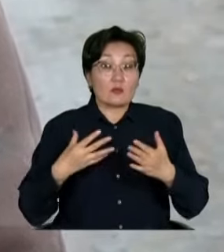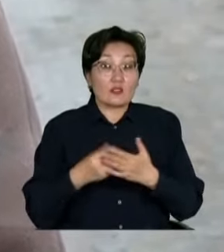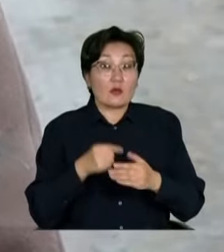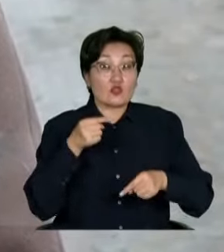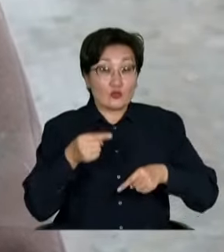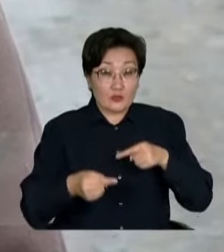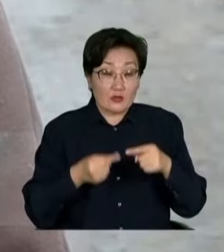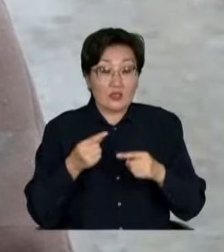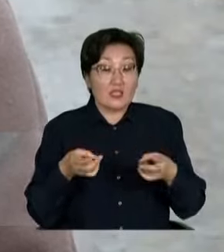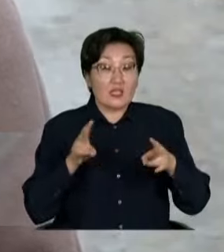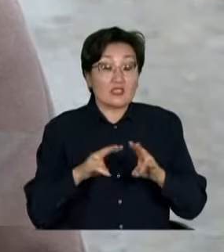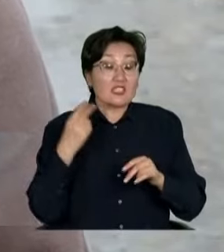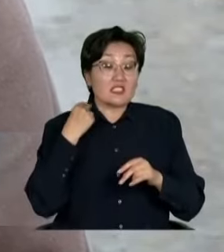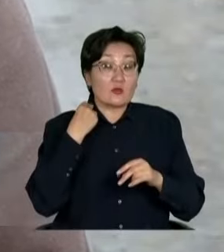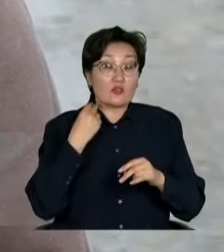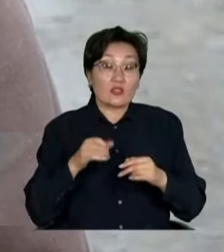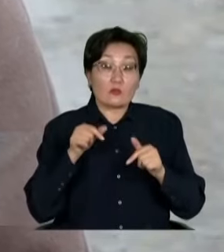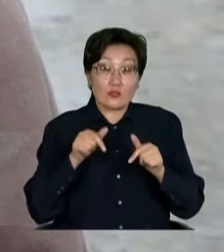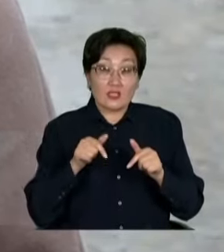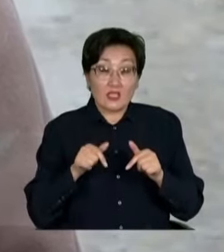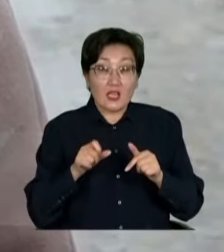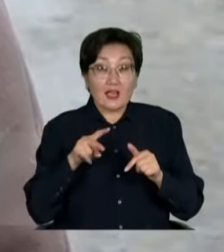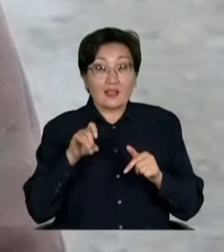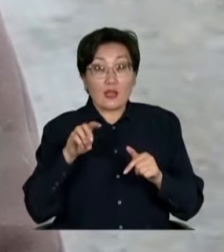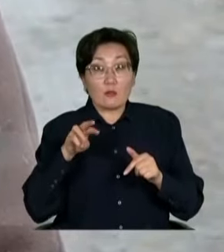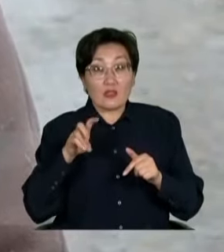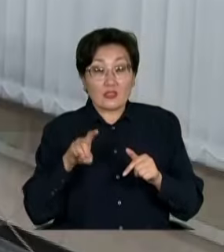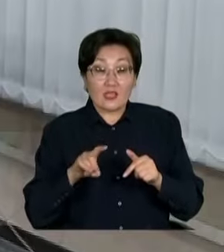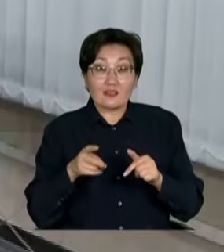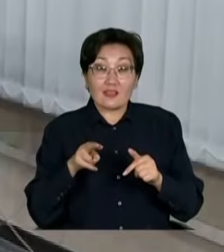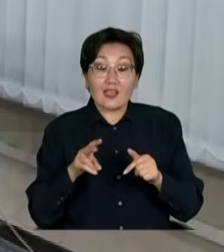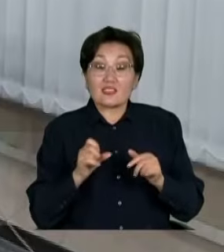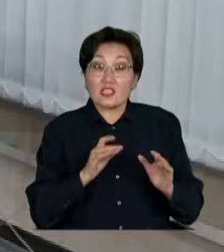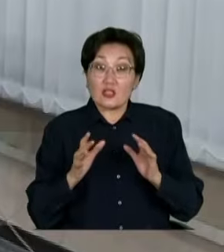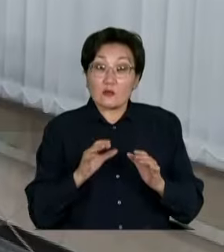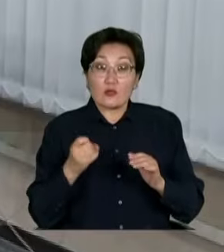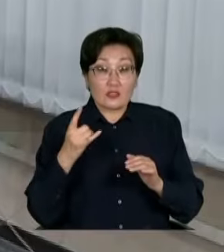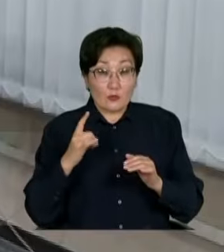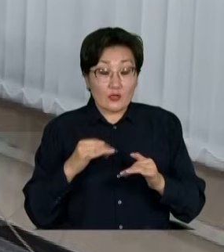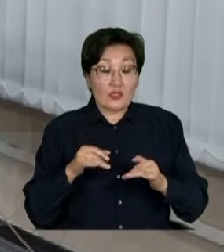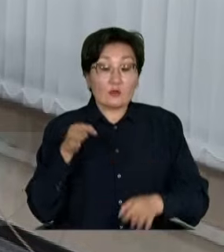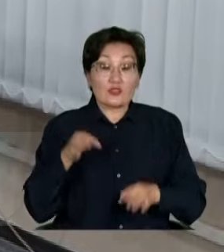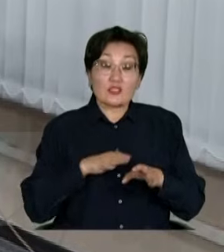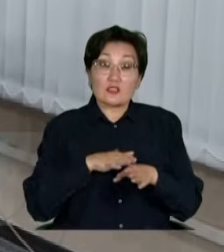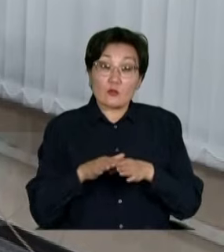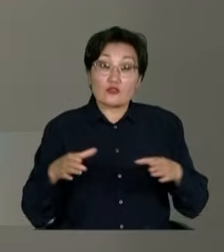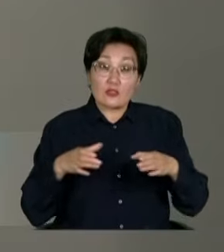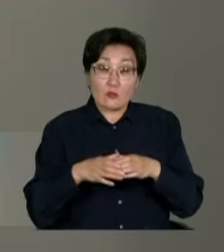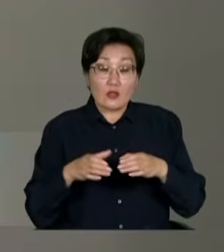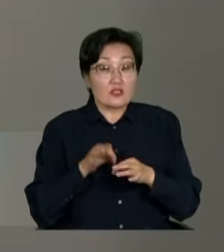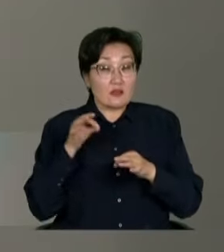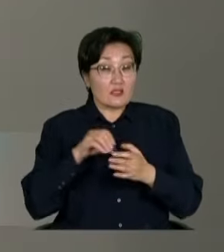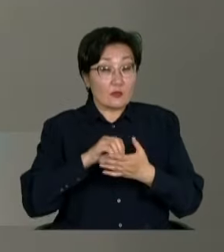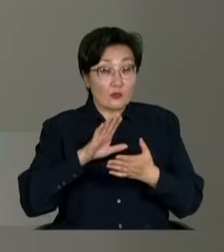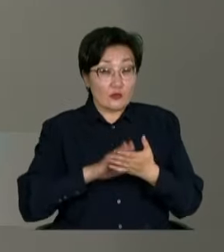регулярно остаток задолженности Ну и текущие элементы на содержание ребнка палаты частных судебных исполнителей по области